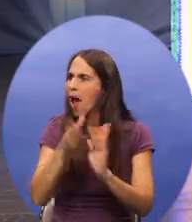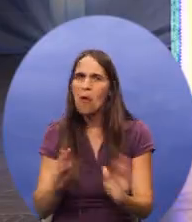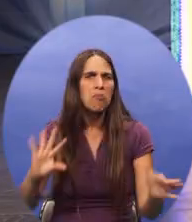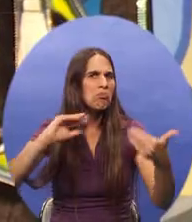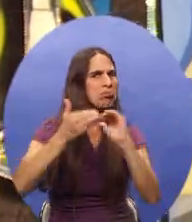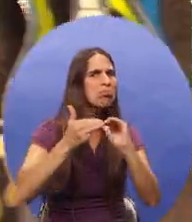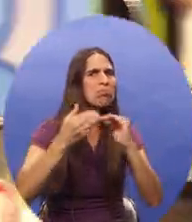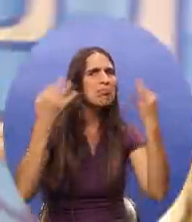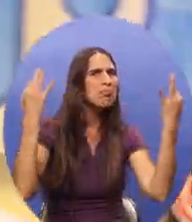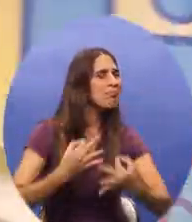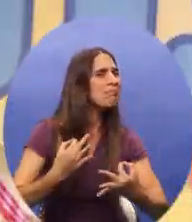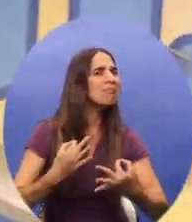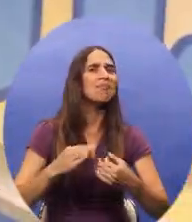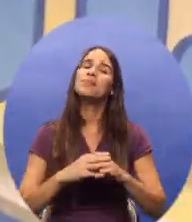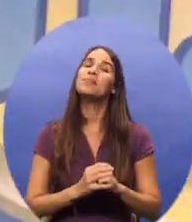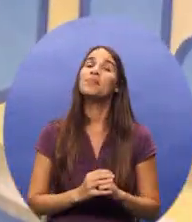מתחבר.